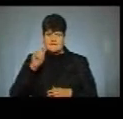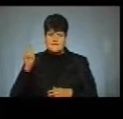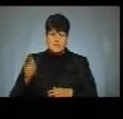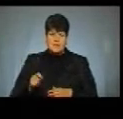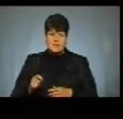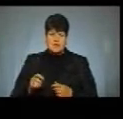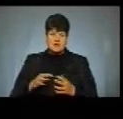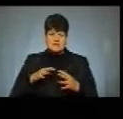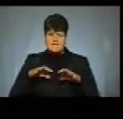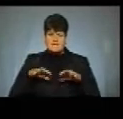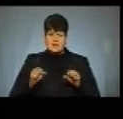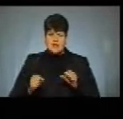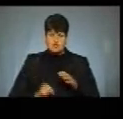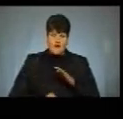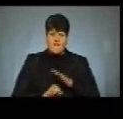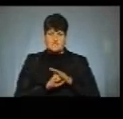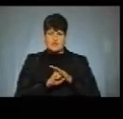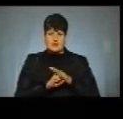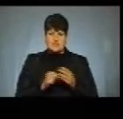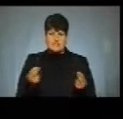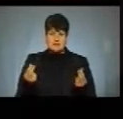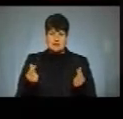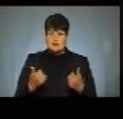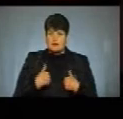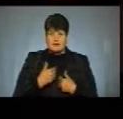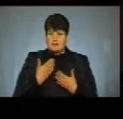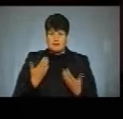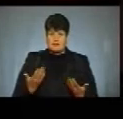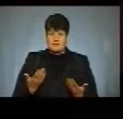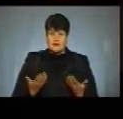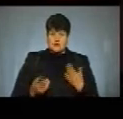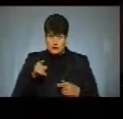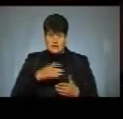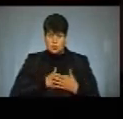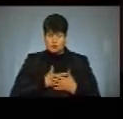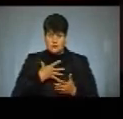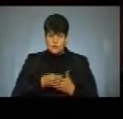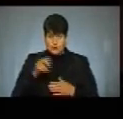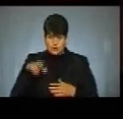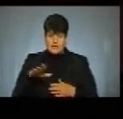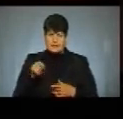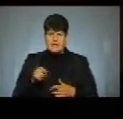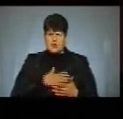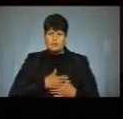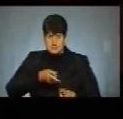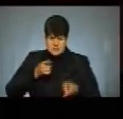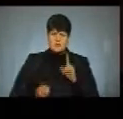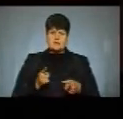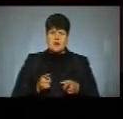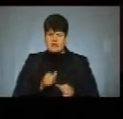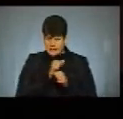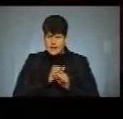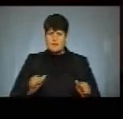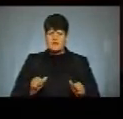авторитети, за гаманці, яких немає дна. Якщо ти любиш свою країну, ти любиш її по-справжньому, і